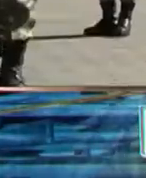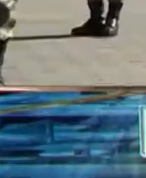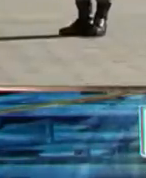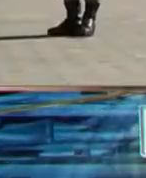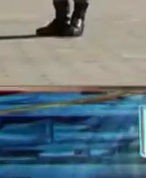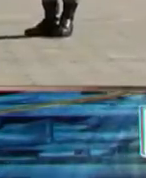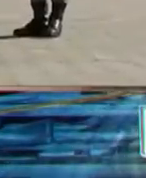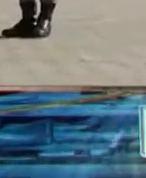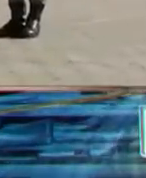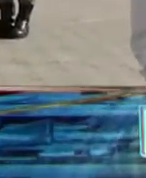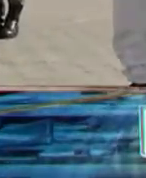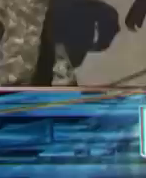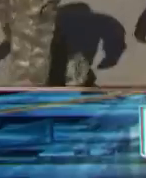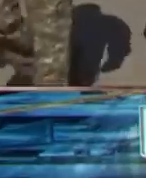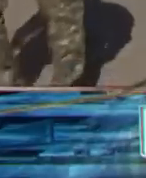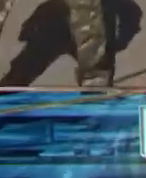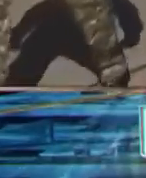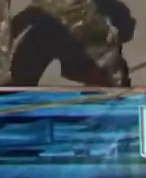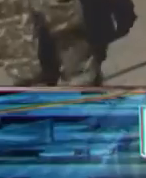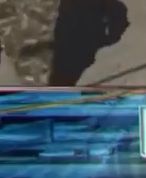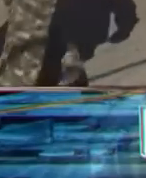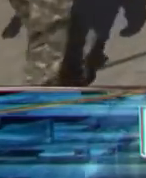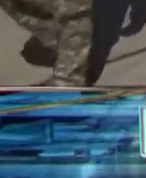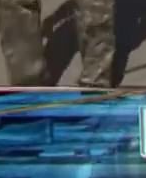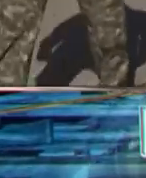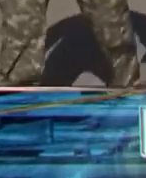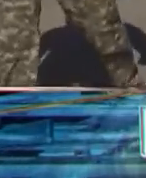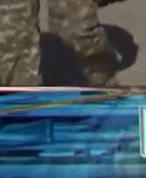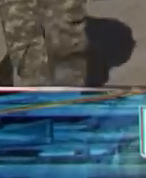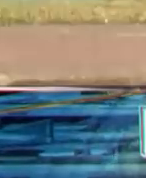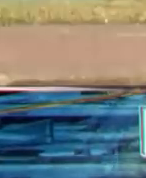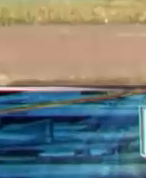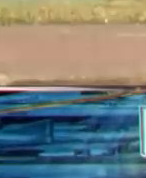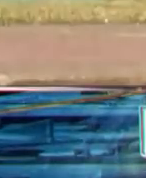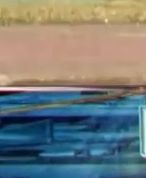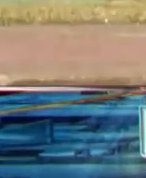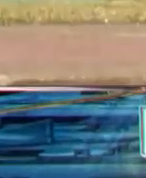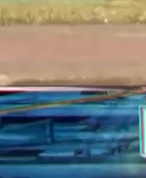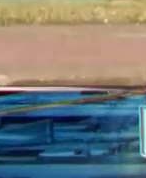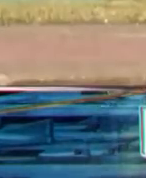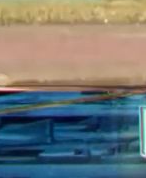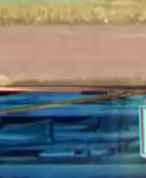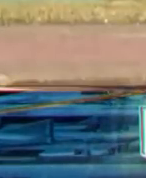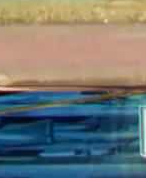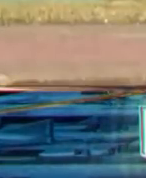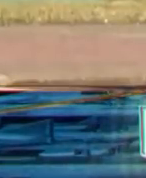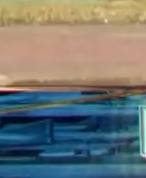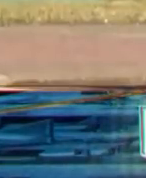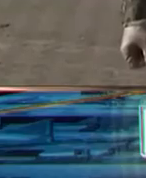Патриотизмді нақты іспен дәлелдеу керек. Мемлекет басшысы елордада аумақтық әскери міндетті азаматтармен кездесіп, ризашылығын